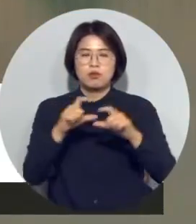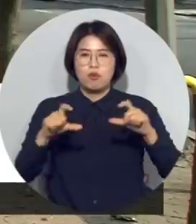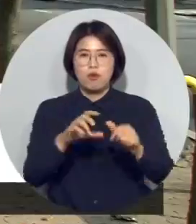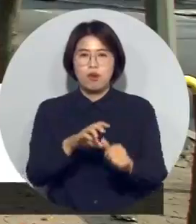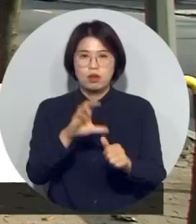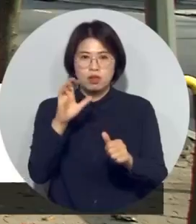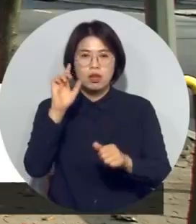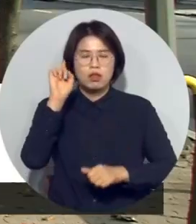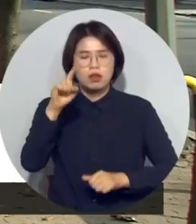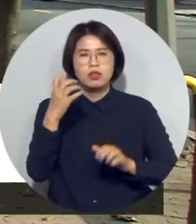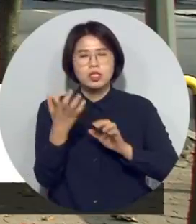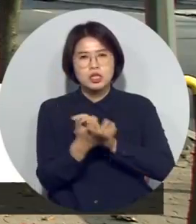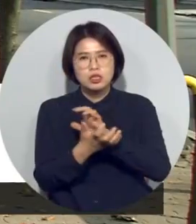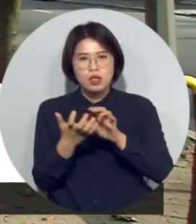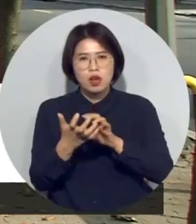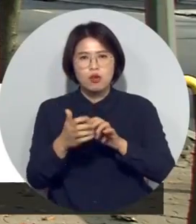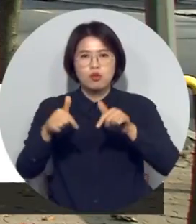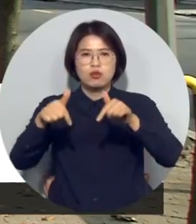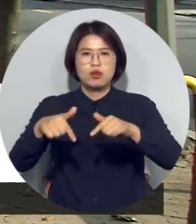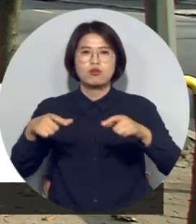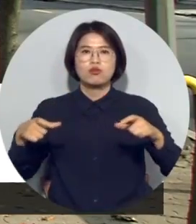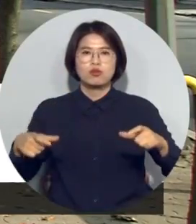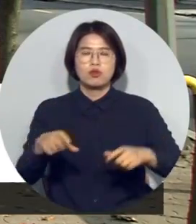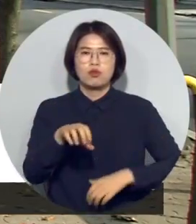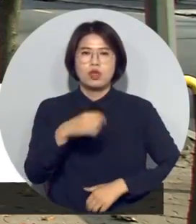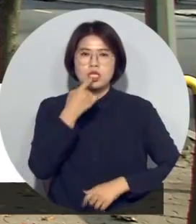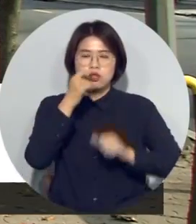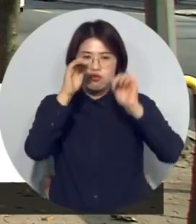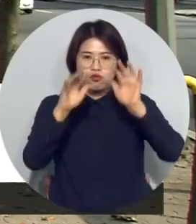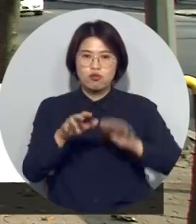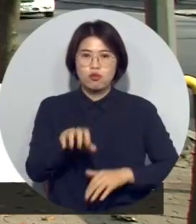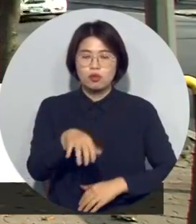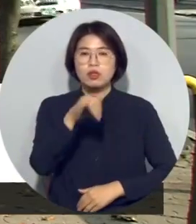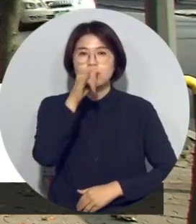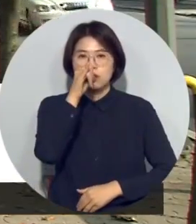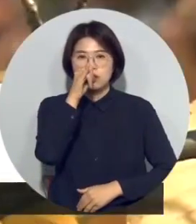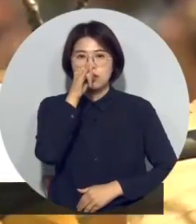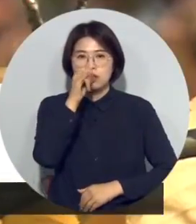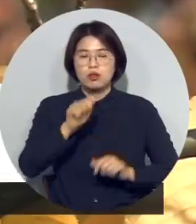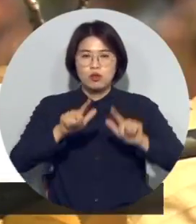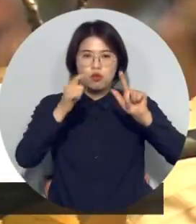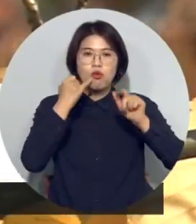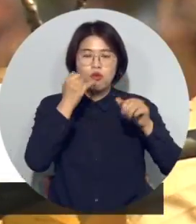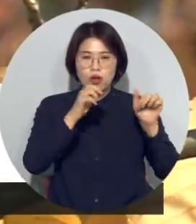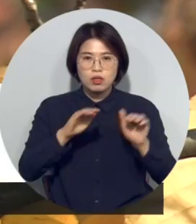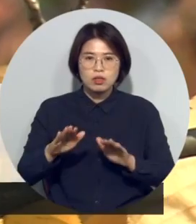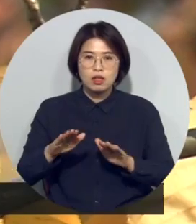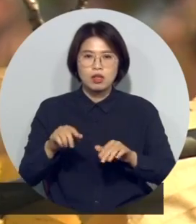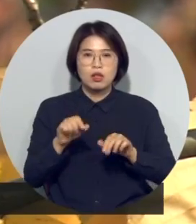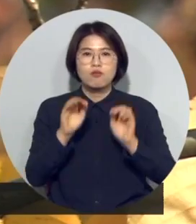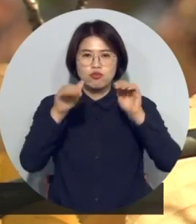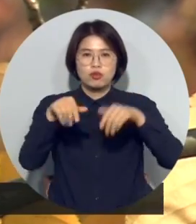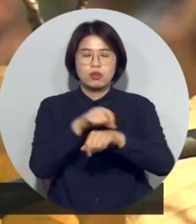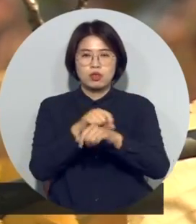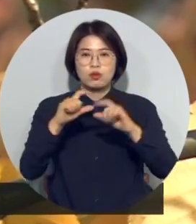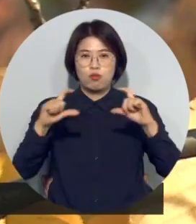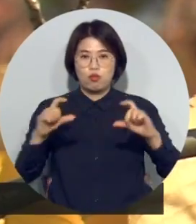내일도 그리고 서부내륙 지방을 중심으로 눈이 내리는 곳도 있겠습니다 동해 산에는 풍랑특보가 발표될 있습니다